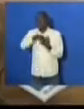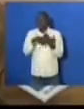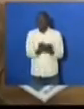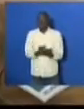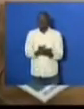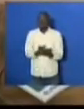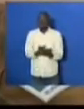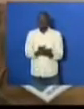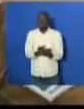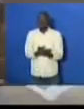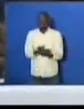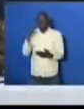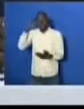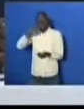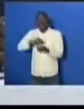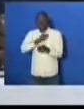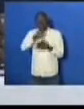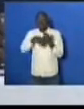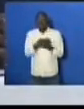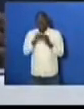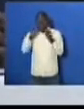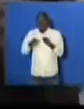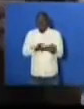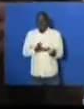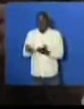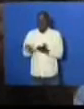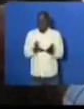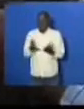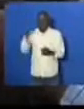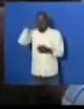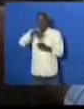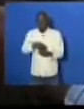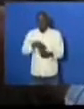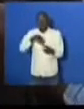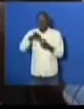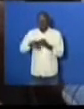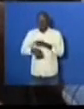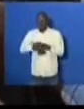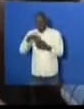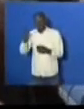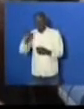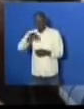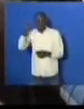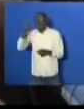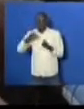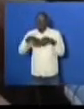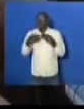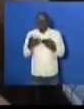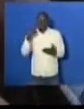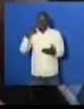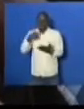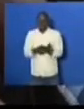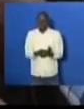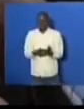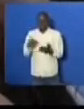défilés des déchets tout cela ça peut servir à l'intérieur puis comme alexandrie à nos frontières comme à contrôler de